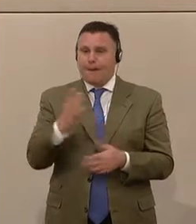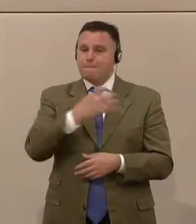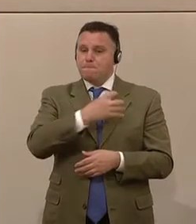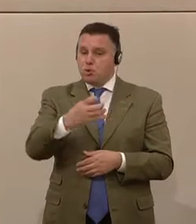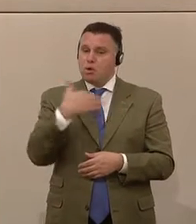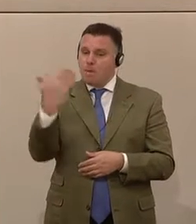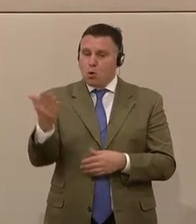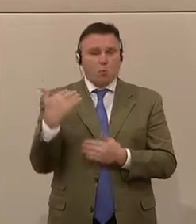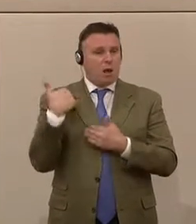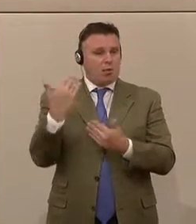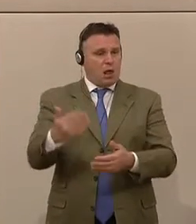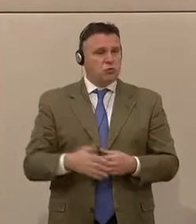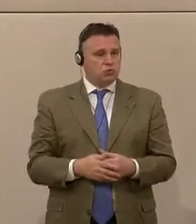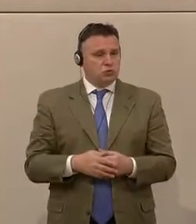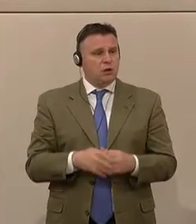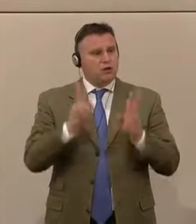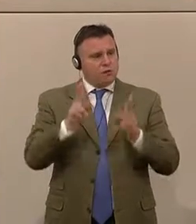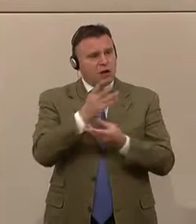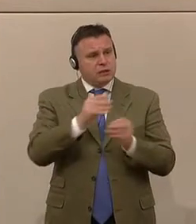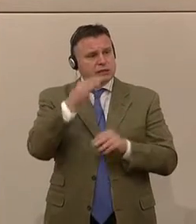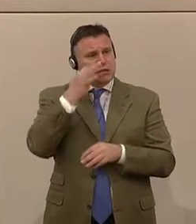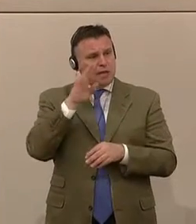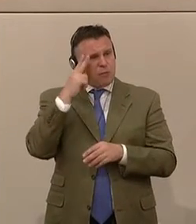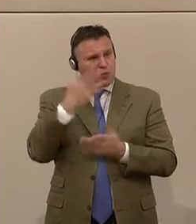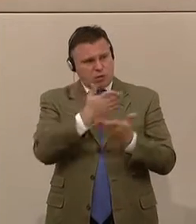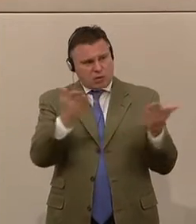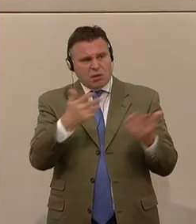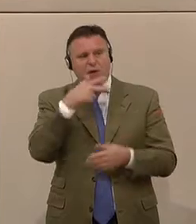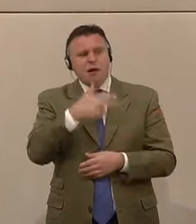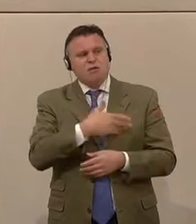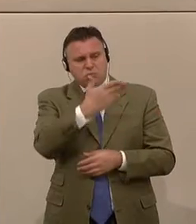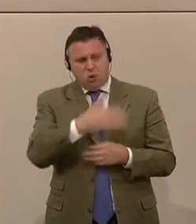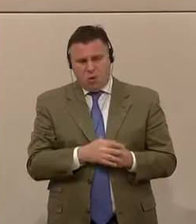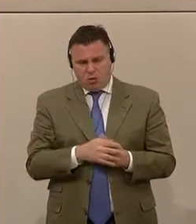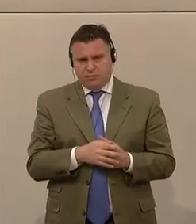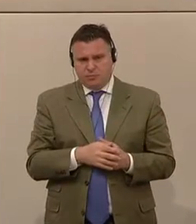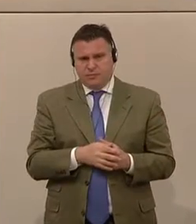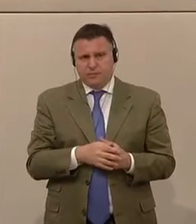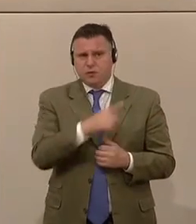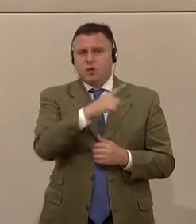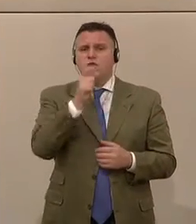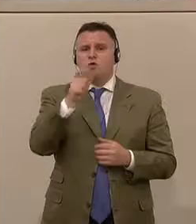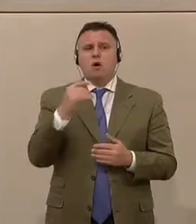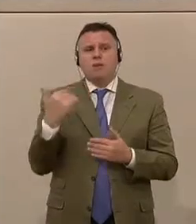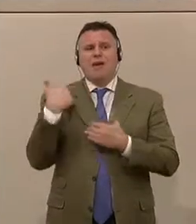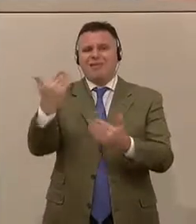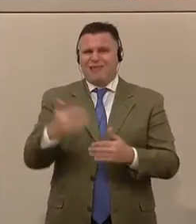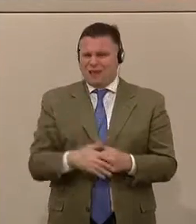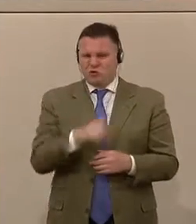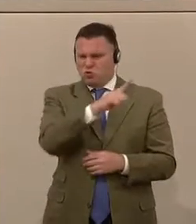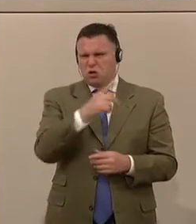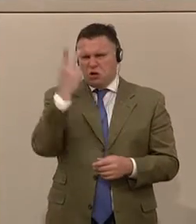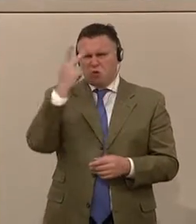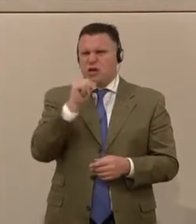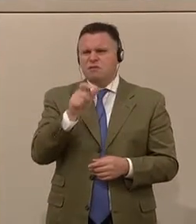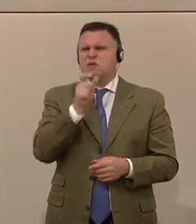gleichzeitig entlastet. Und ich frage mich wirklich, meine sehr geehrten Damen und Herren von der SPÖ, das Wort entlasten ist anscheinend ein